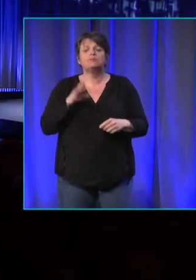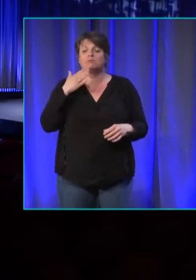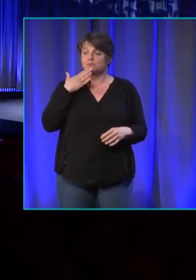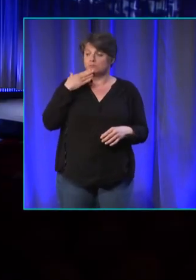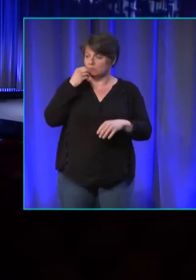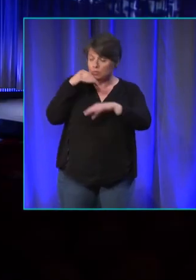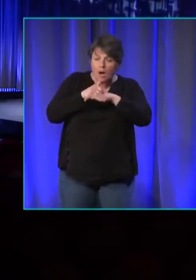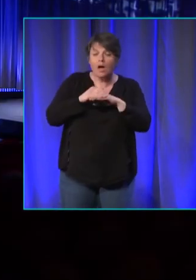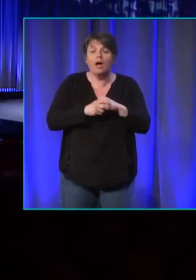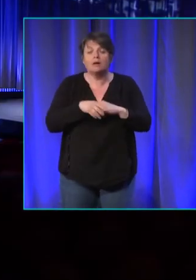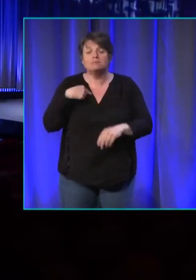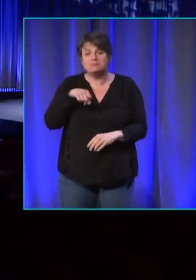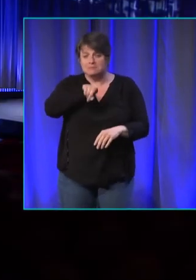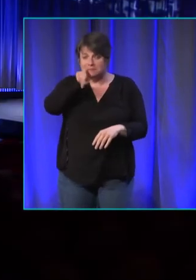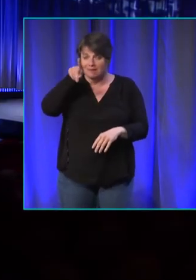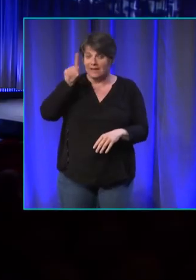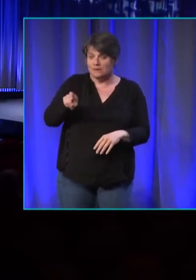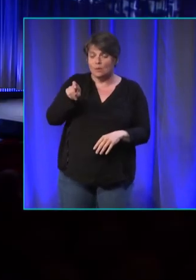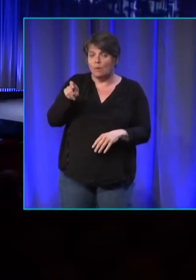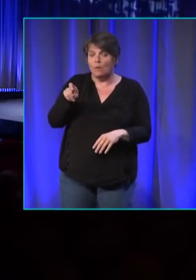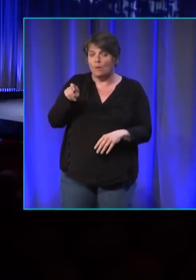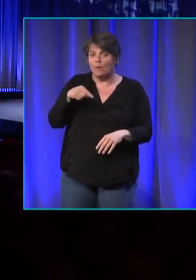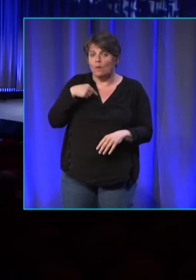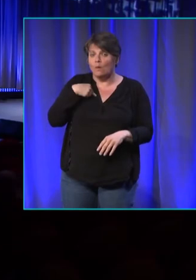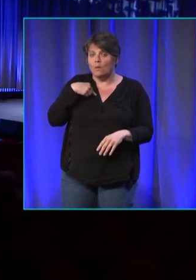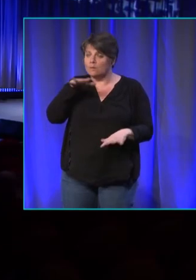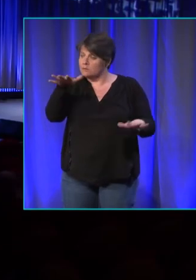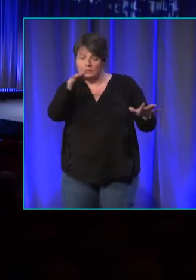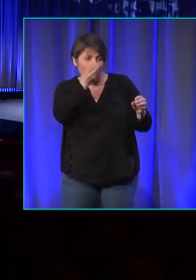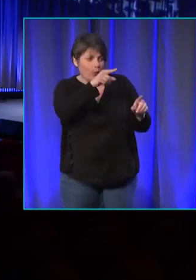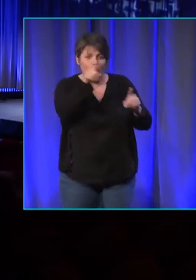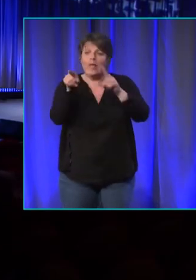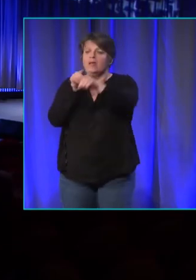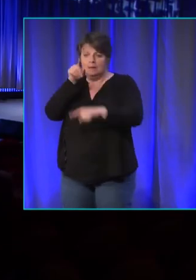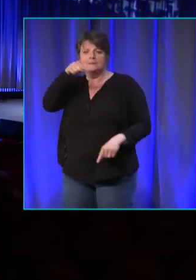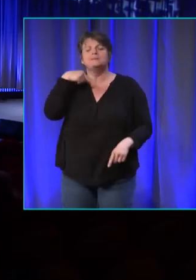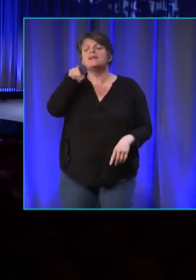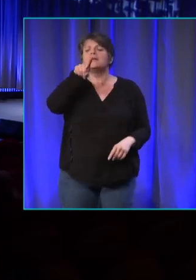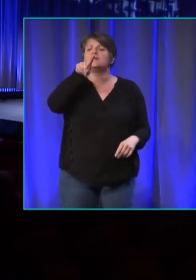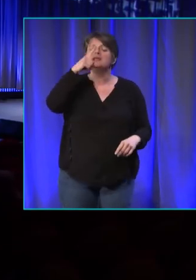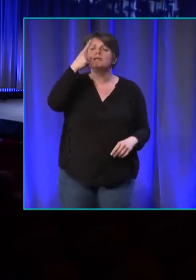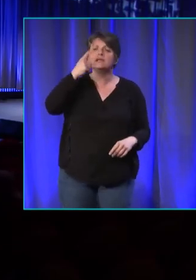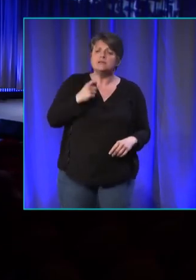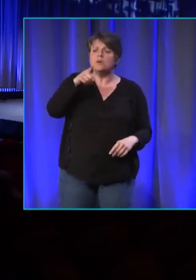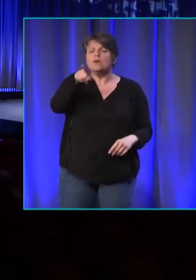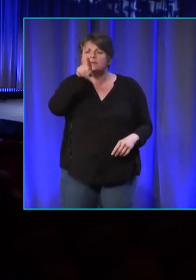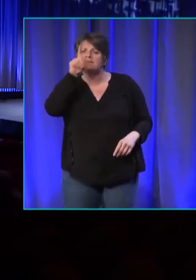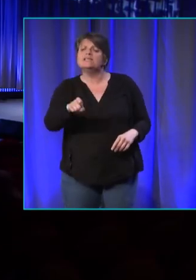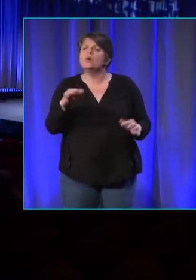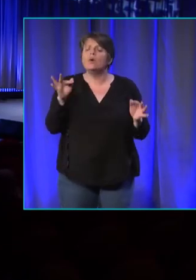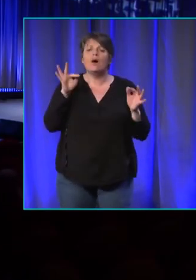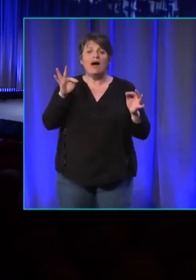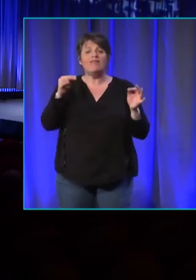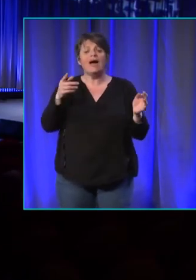Bonsoir. Du coup, j'avais une question par. Vous êtes là, pardon. Oui. Par rapport donc, du coup, aux capacités